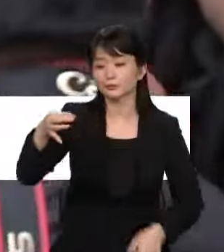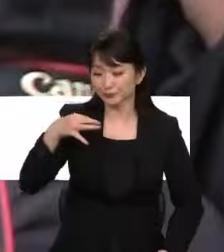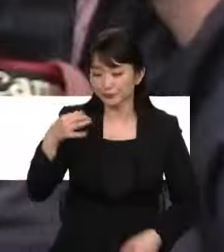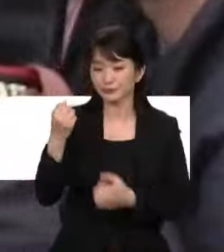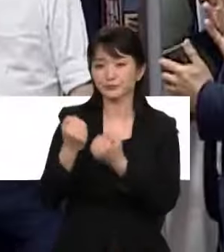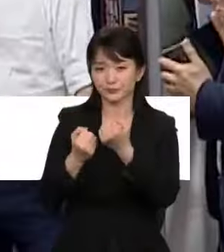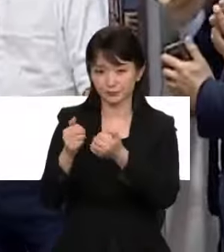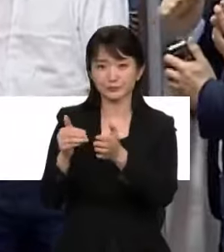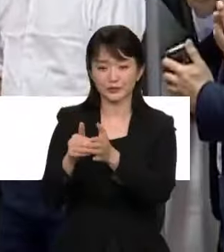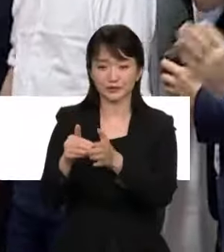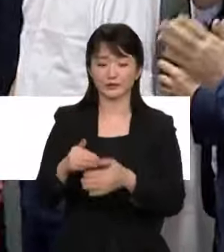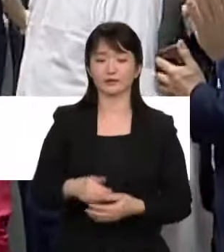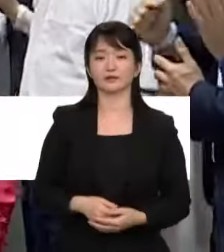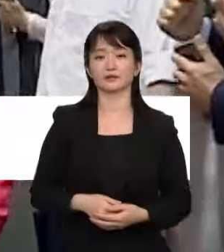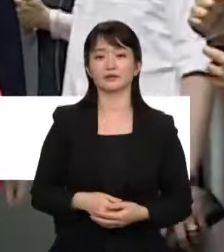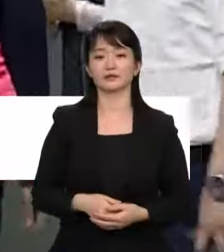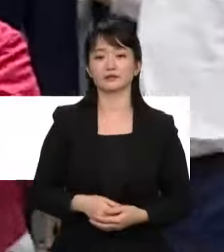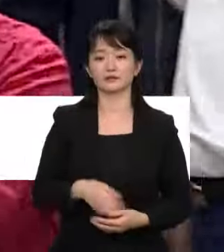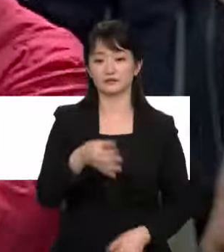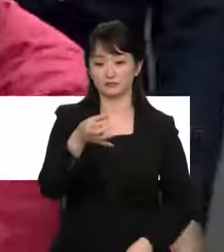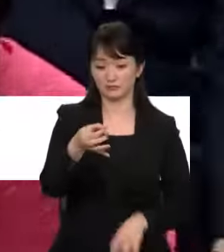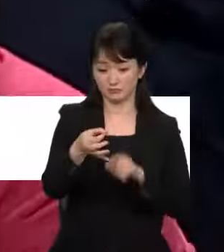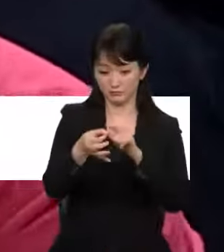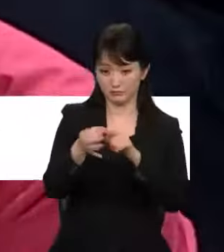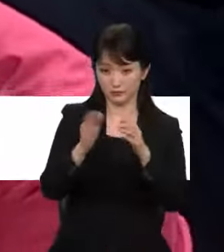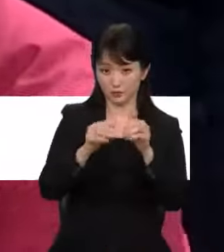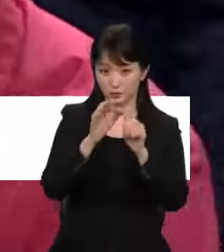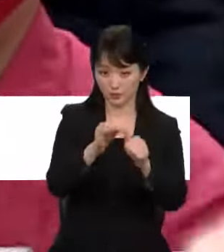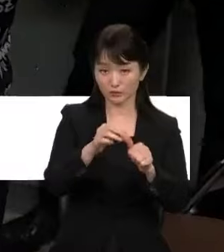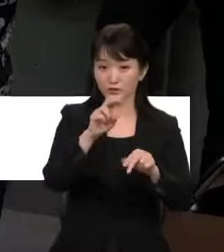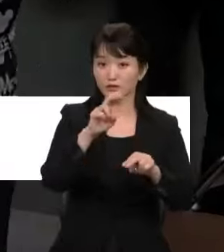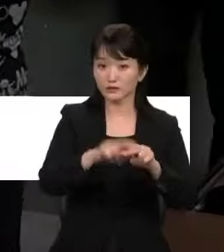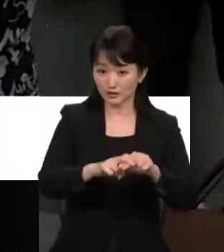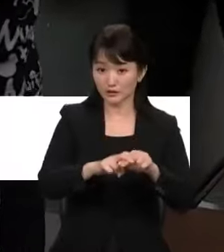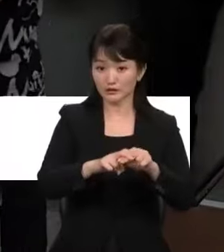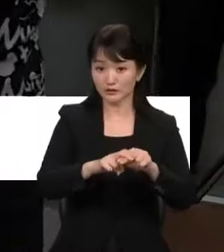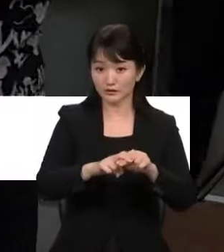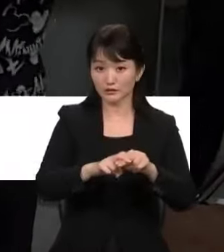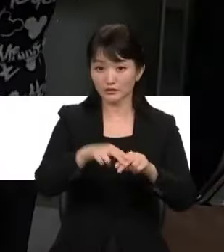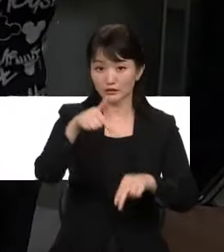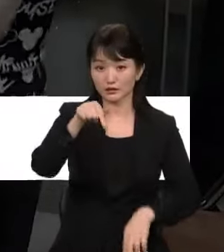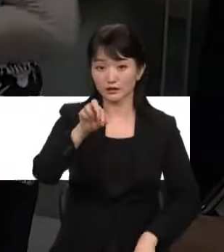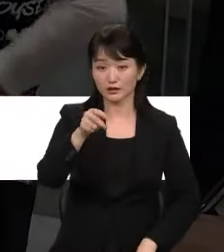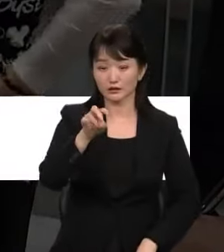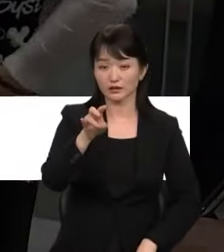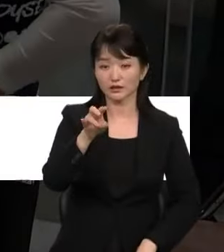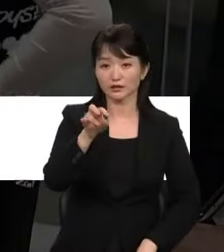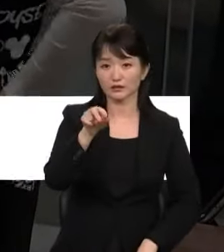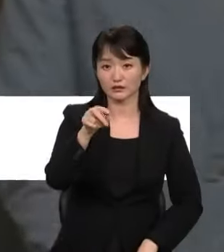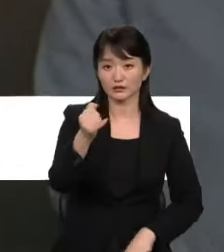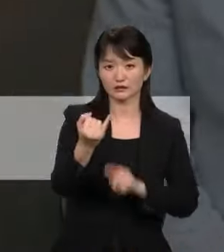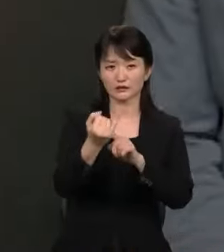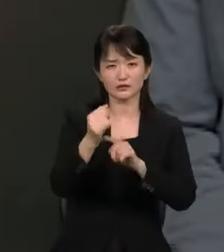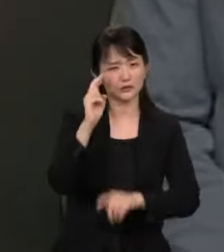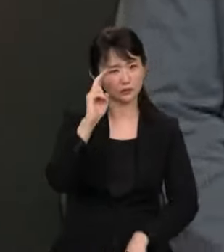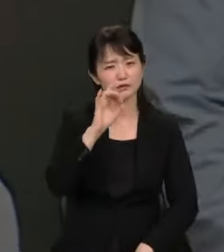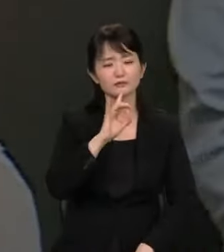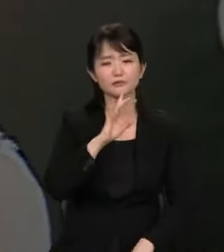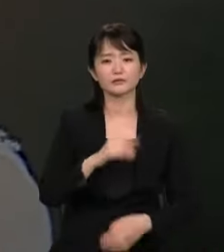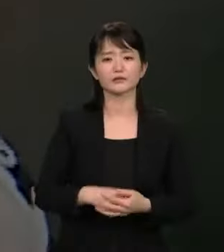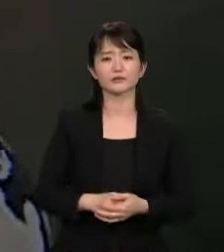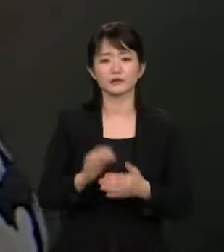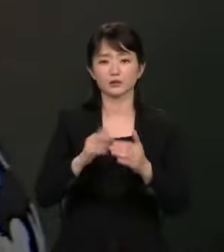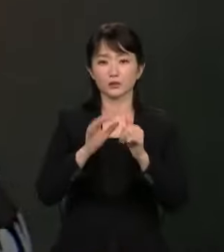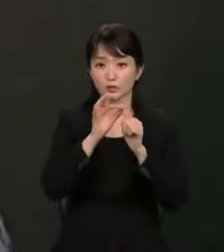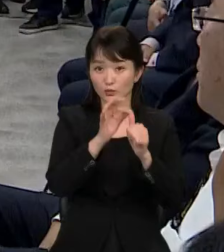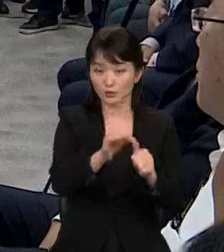해명했습니다. 그러면서 이 돈이 공천 대가라는 건 강혜경 씨의 추측일 뿐이라고 했습니다. 특히